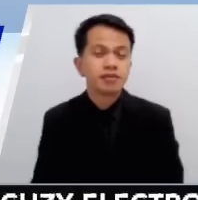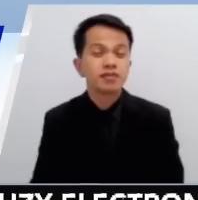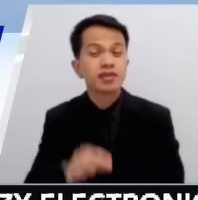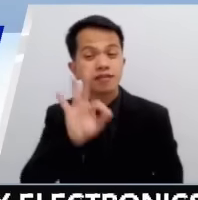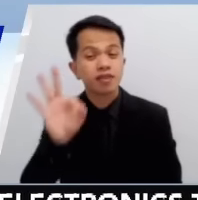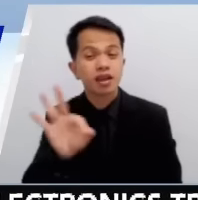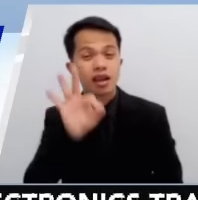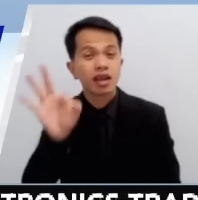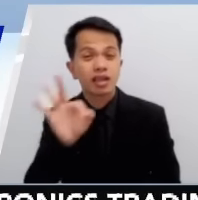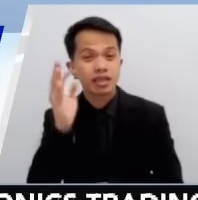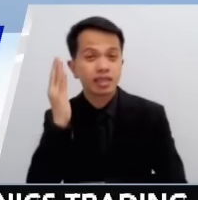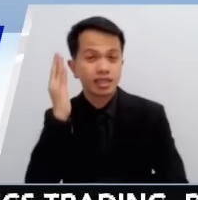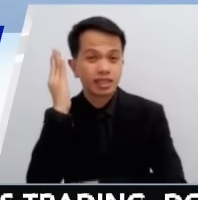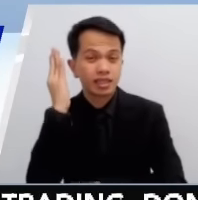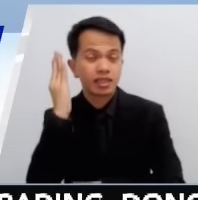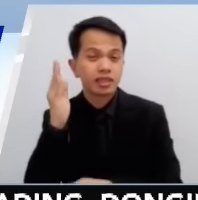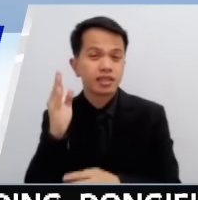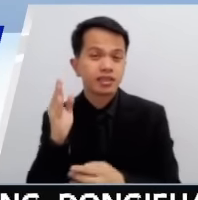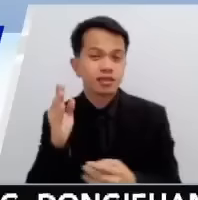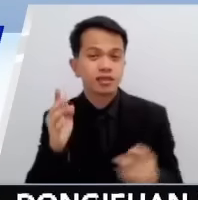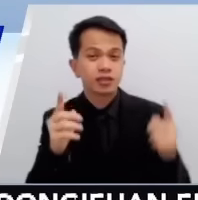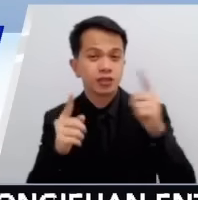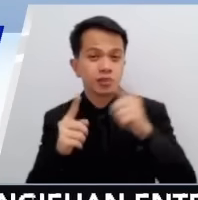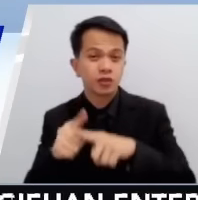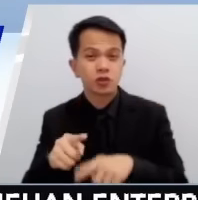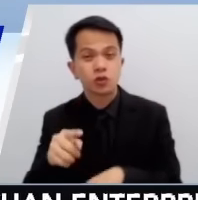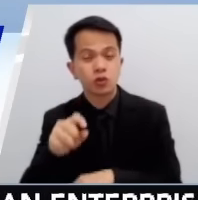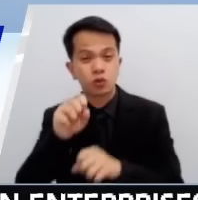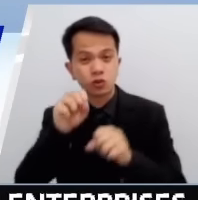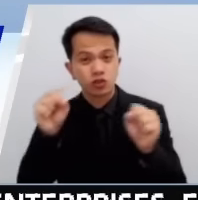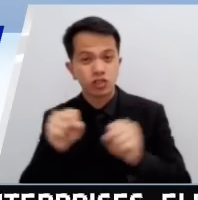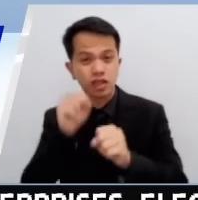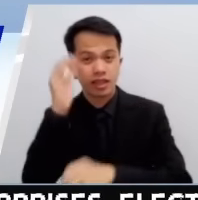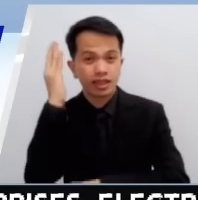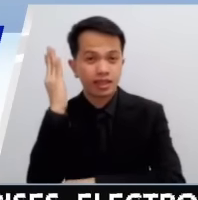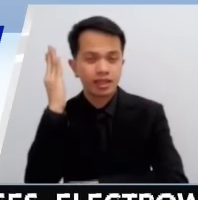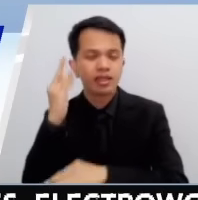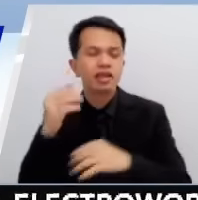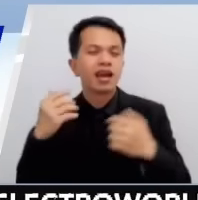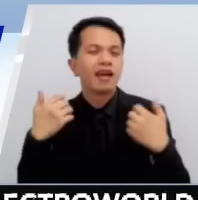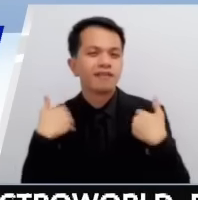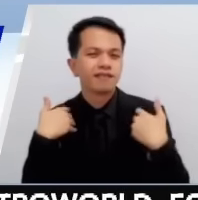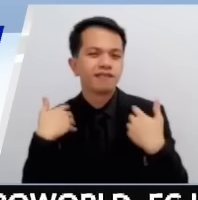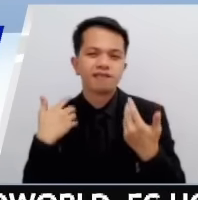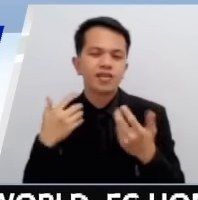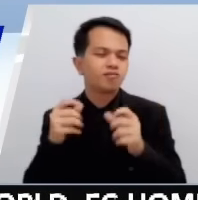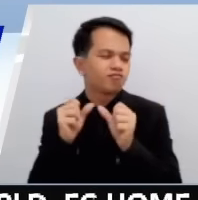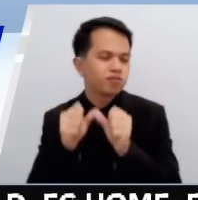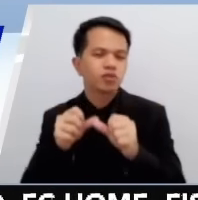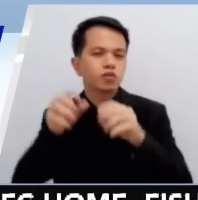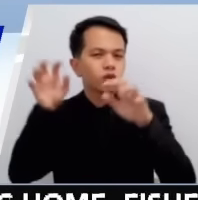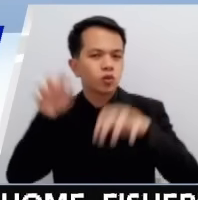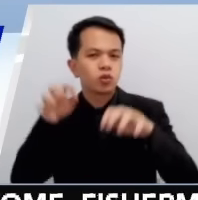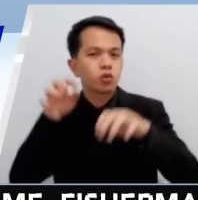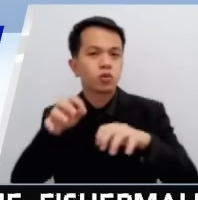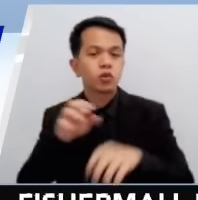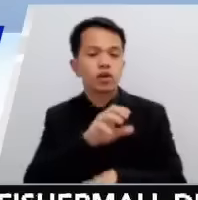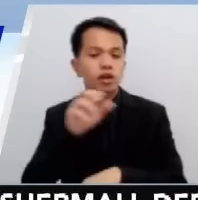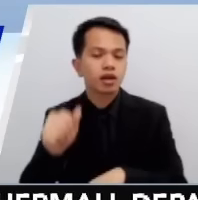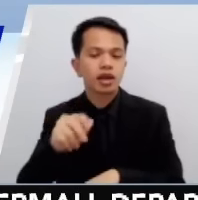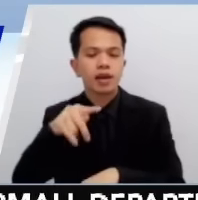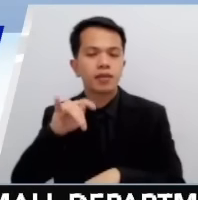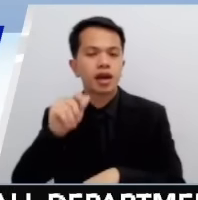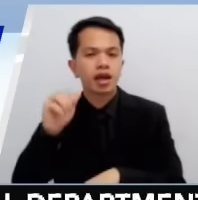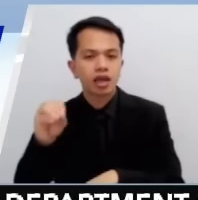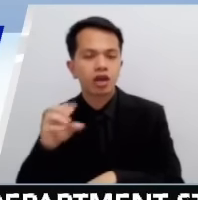tanghali hanggang ah Sabado ng tanghali ay inaasahan pa rin pong ah walang humpay mga pag-ulan sa Cagayan Apayao at Ilocos